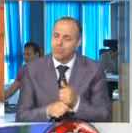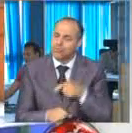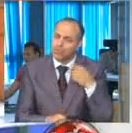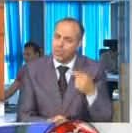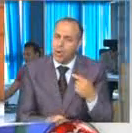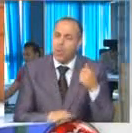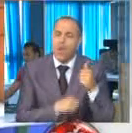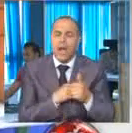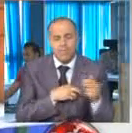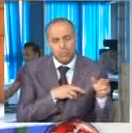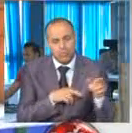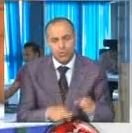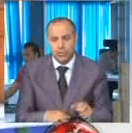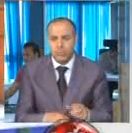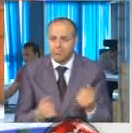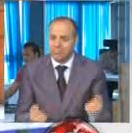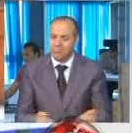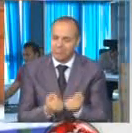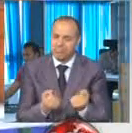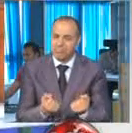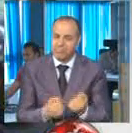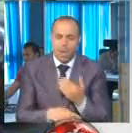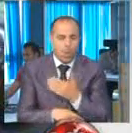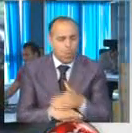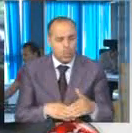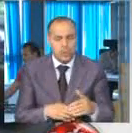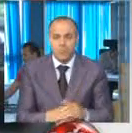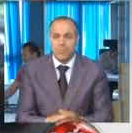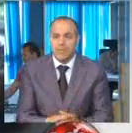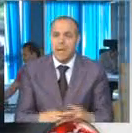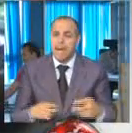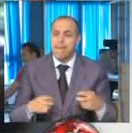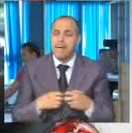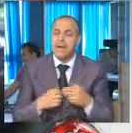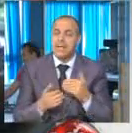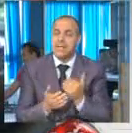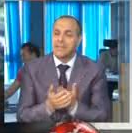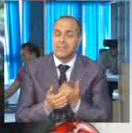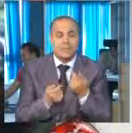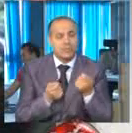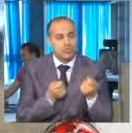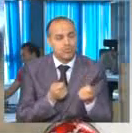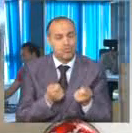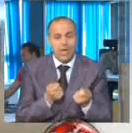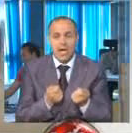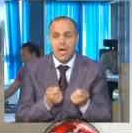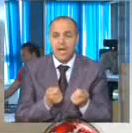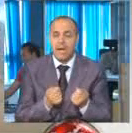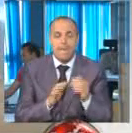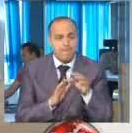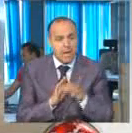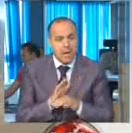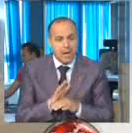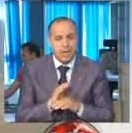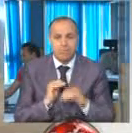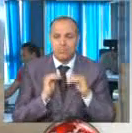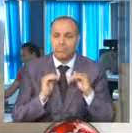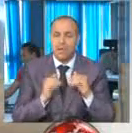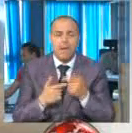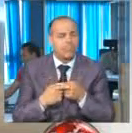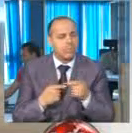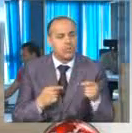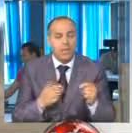نجيو كل عام ونحيو البلاد هذه المنطقة الحدودية. معرض اقتصادي تجاري، فقرة من محطات